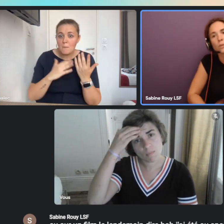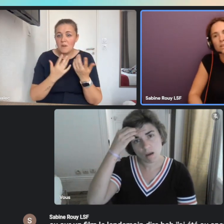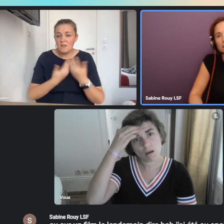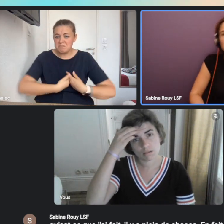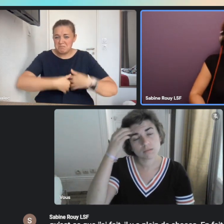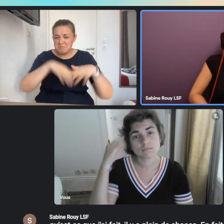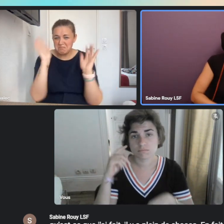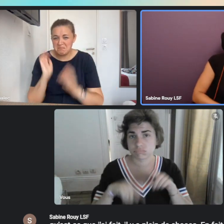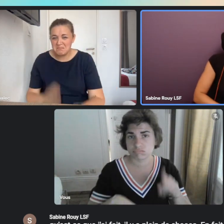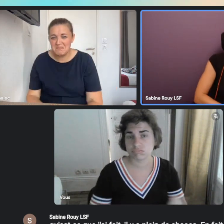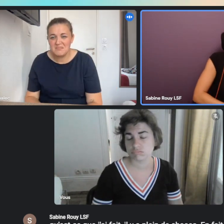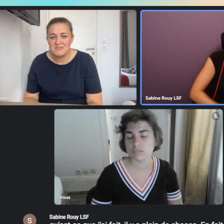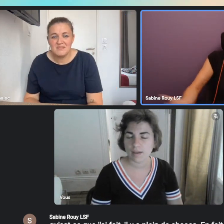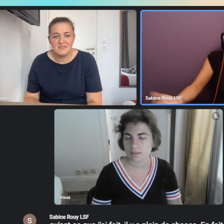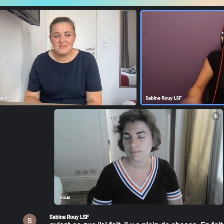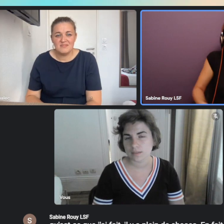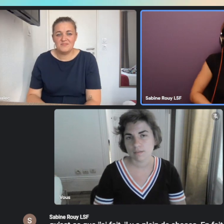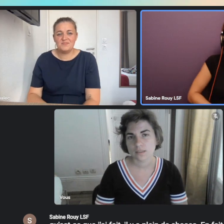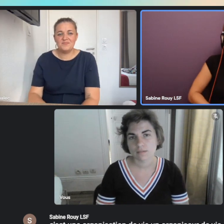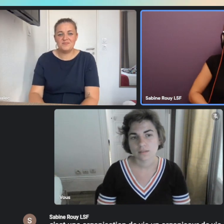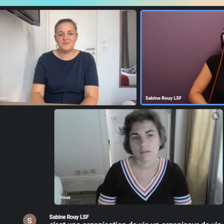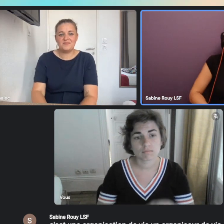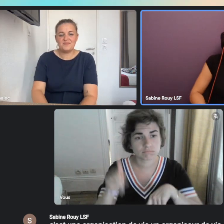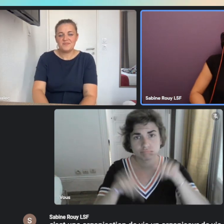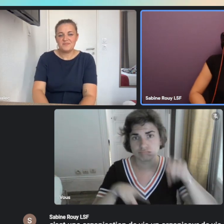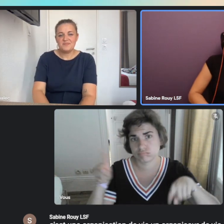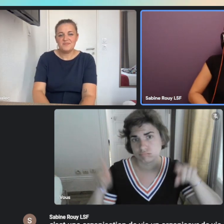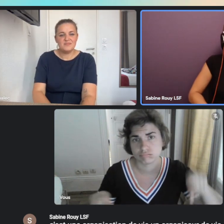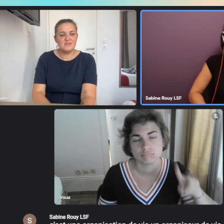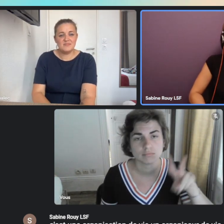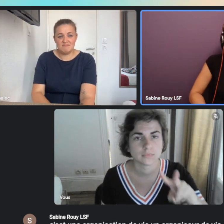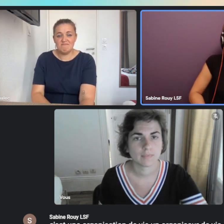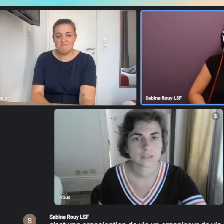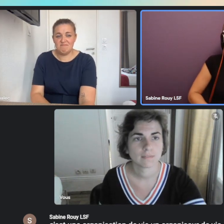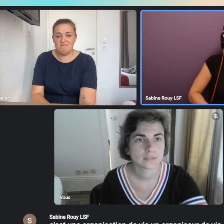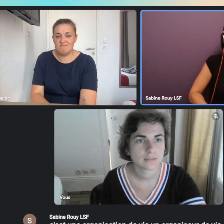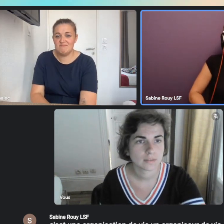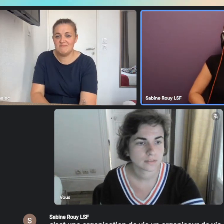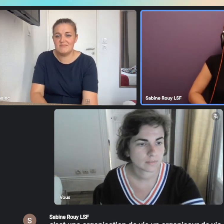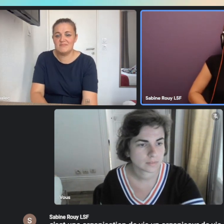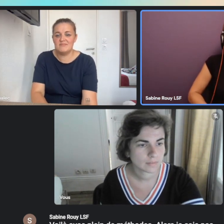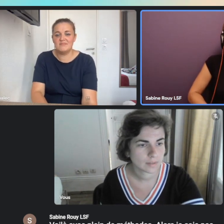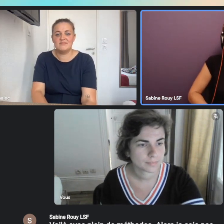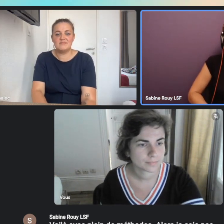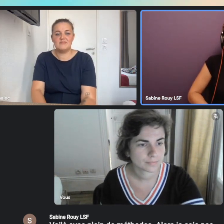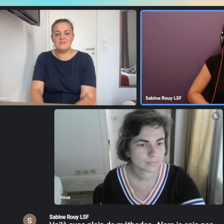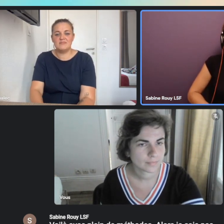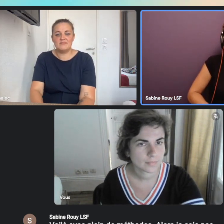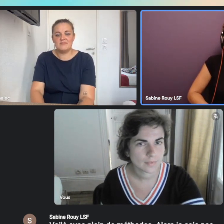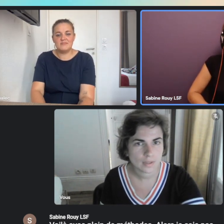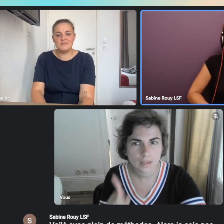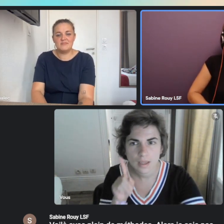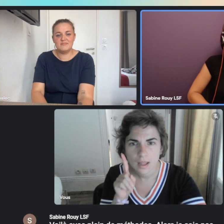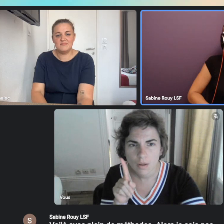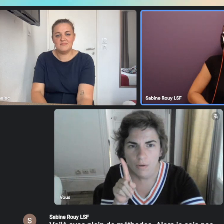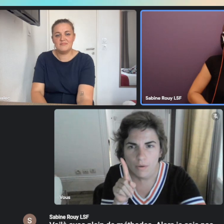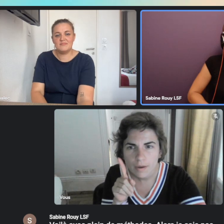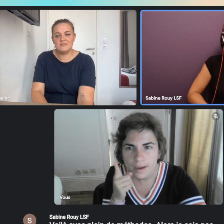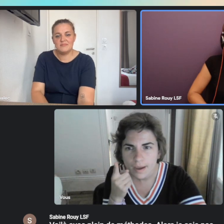ça peut être des lignes, ça peut être, enfin voilà, il y a plein de méthodes différentes. Mmh. Ouais, ouais, c'est très variable.